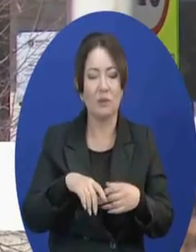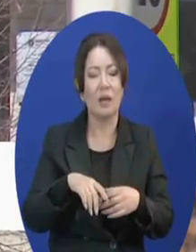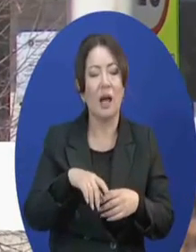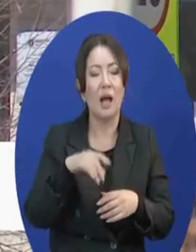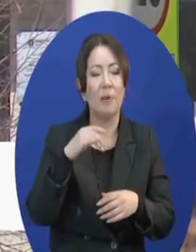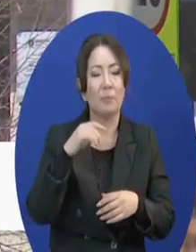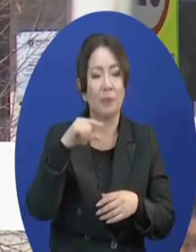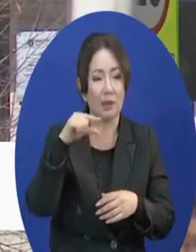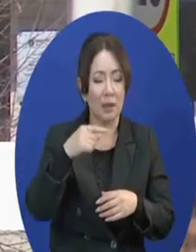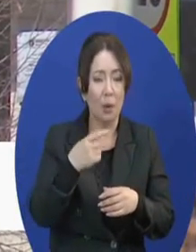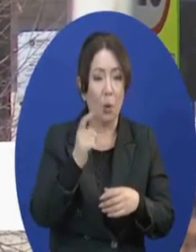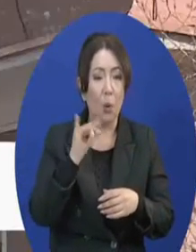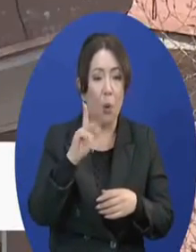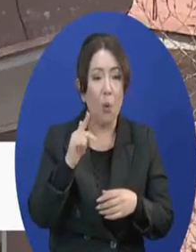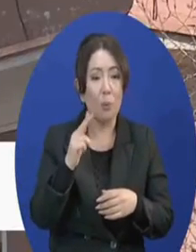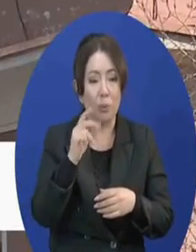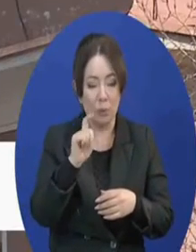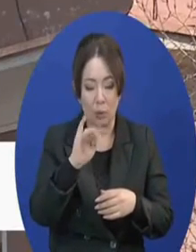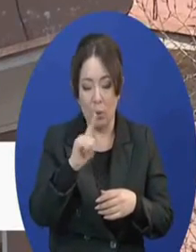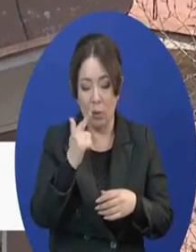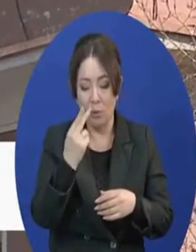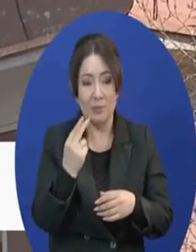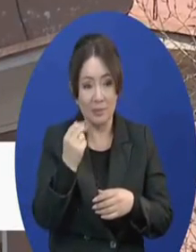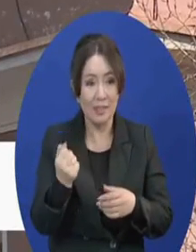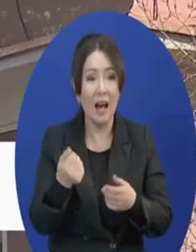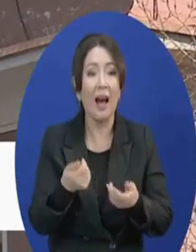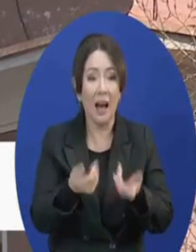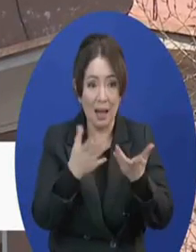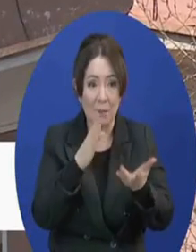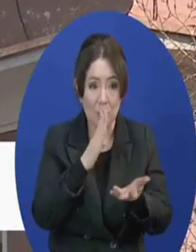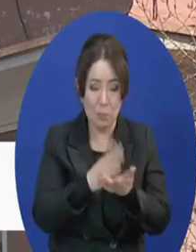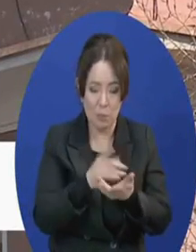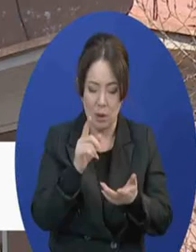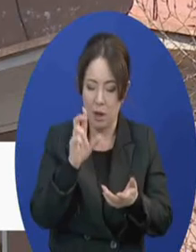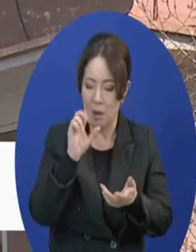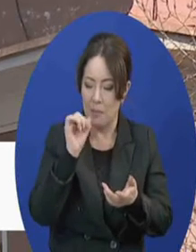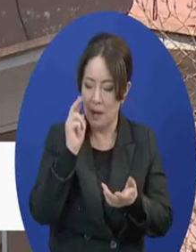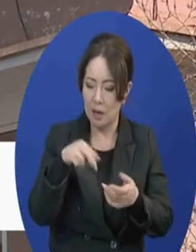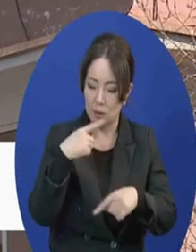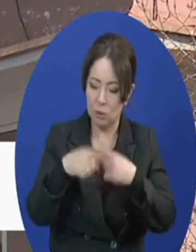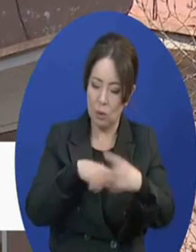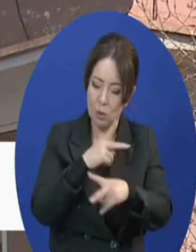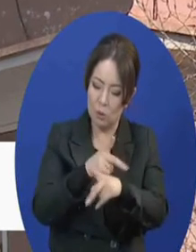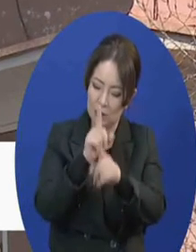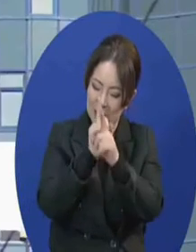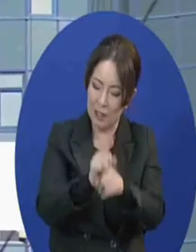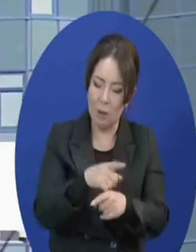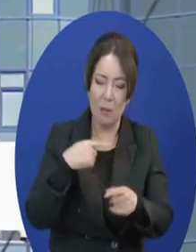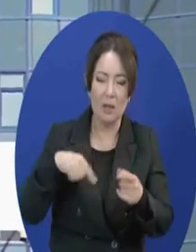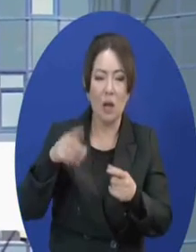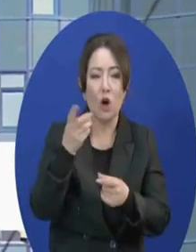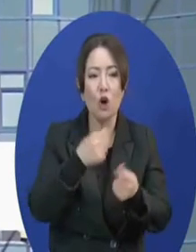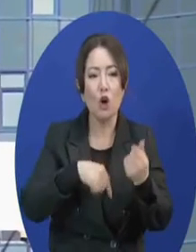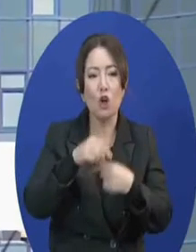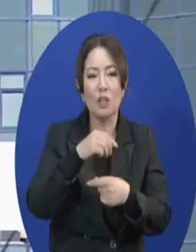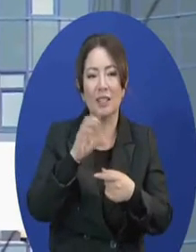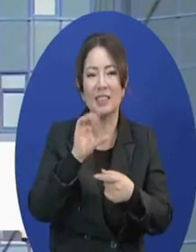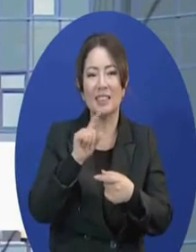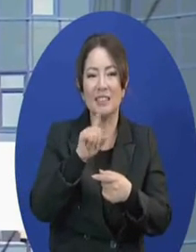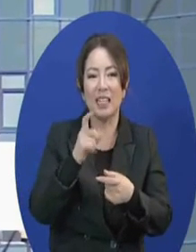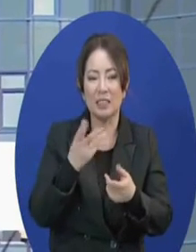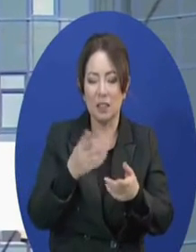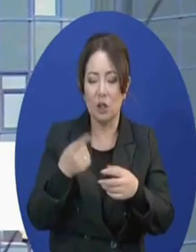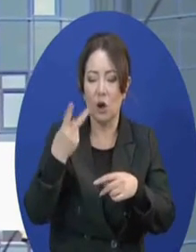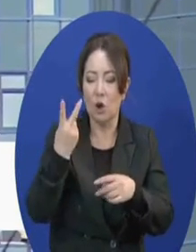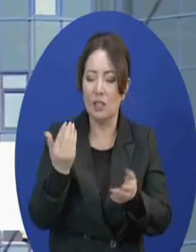Өөрөөр хэлбэл системийн нөлөө бүхий банкуд олон нийтэд хувьцаагаа санал болгохоор болсон гэсэн үг. Банкны тухай хууль хэрэгжиж эхэлснээр манай хөрөнгийн зах зээл шууд 2 дахин